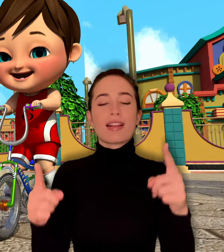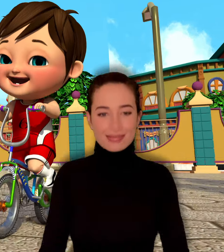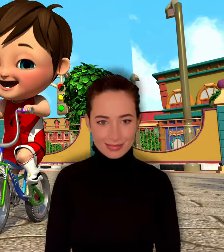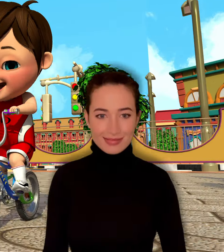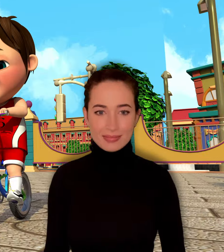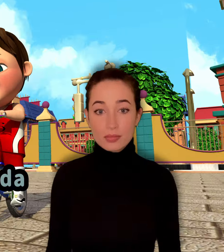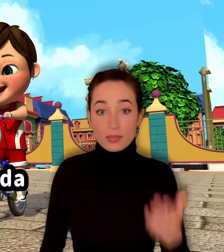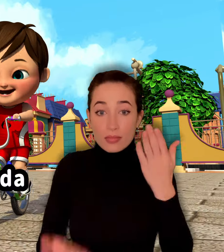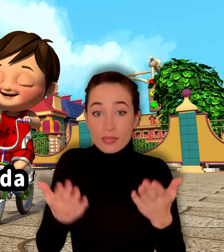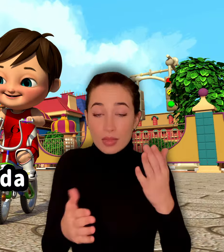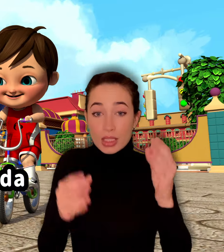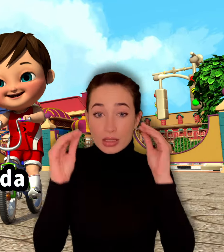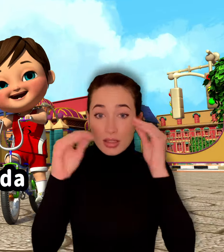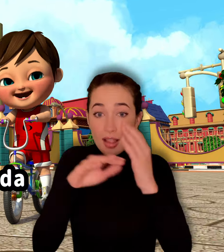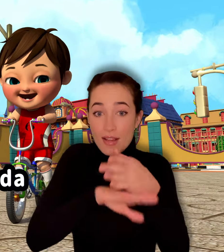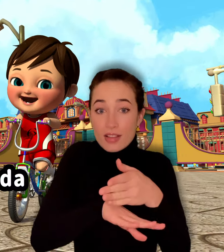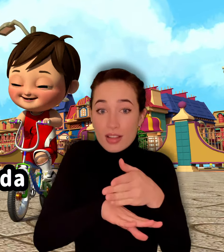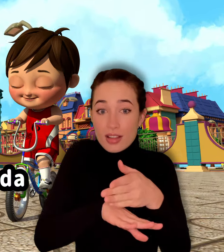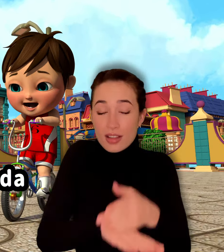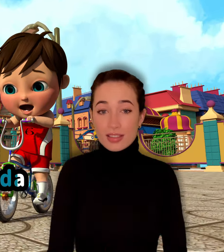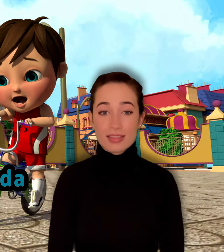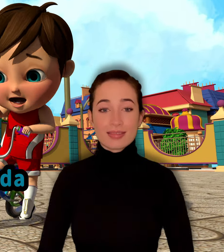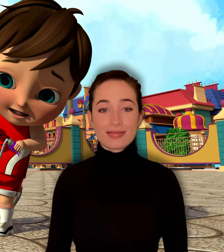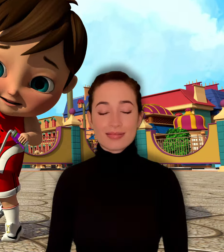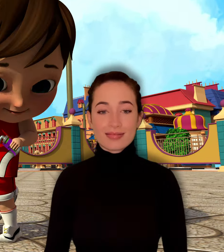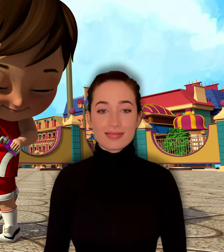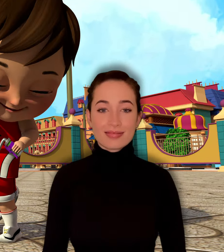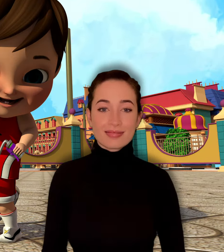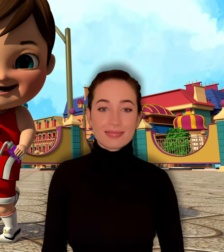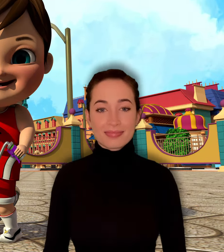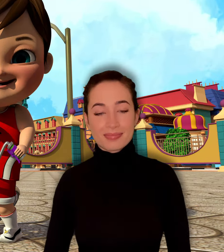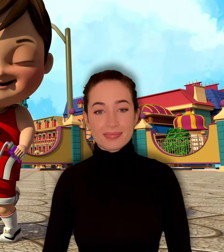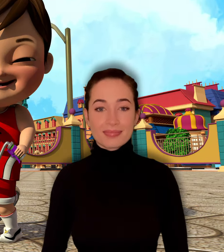たら上手になれるん